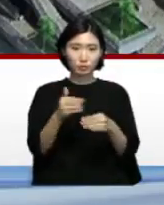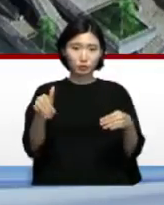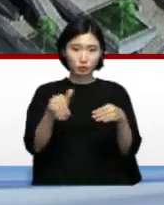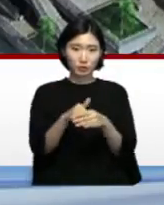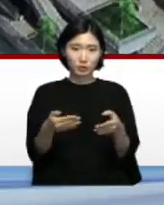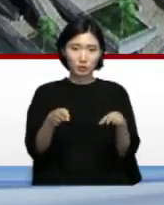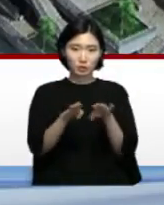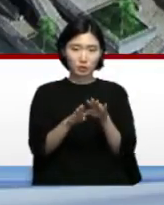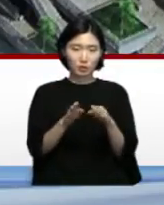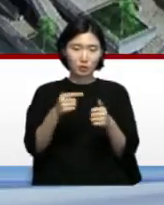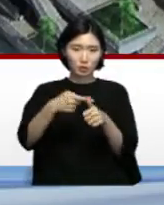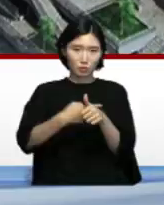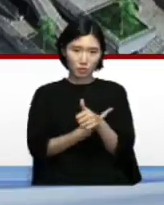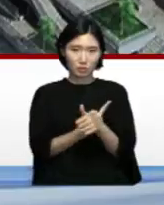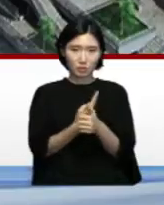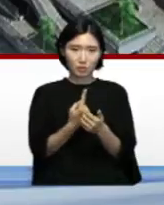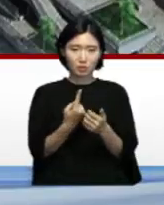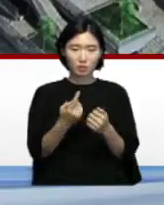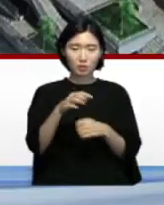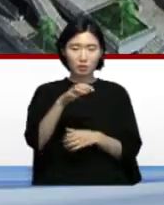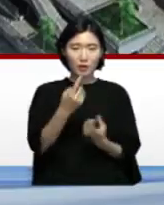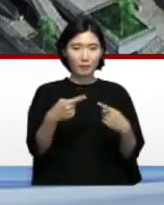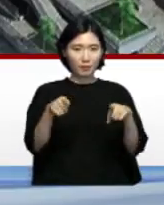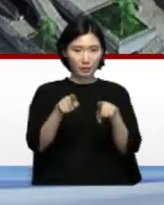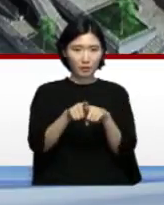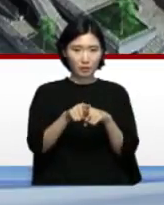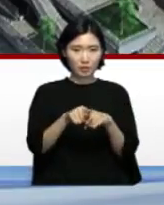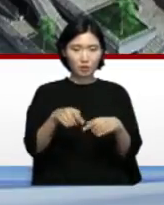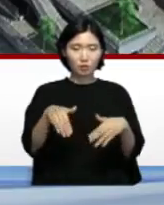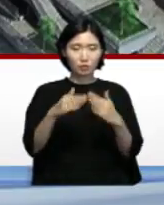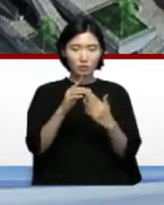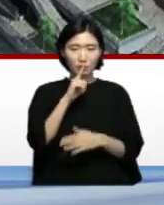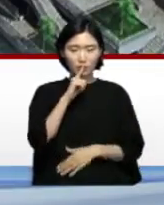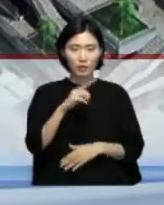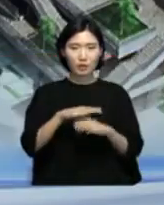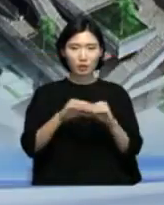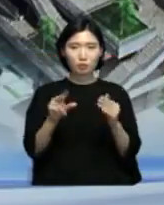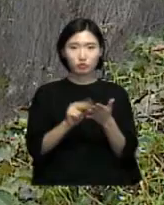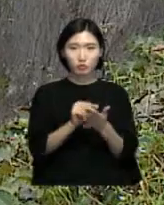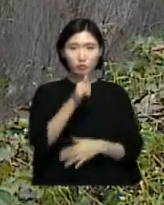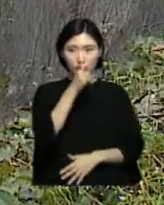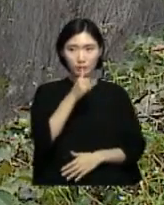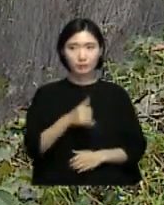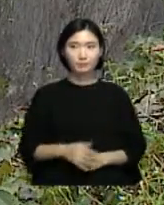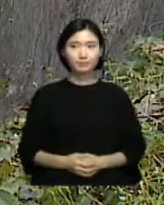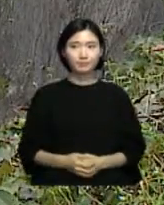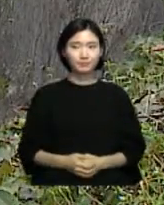함께 조성하겠다는 건데요. 하지만 풀어야 할 과제도 있습니다. 박용 기자입니다.